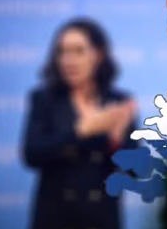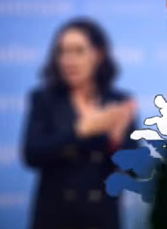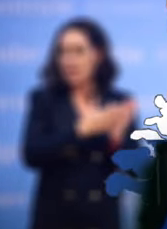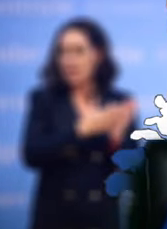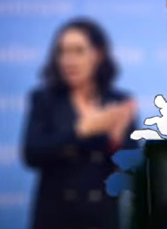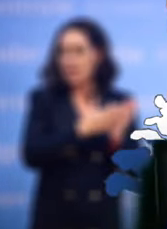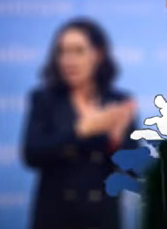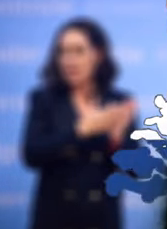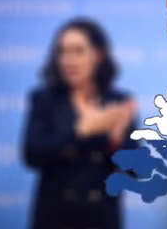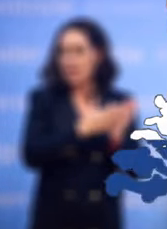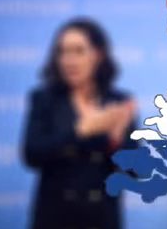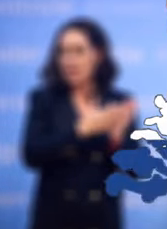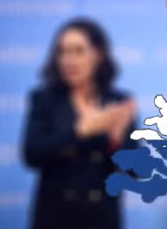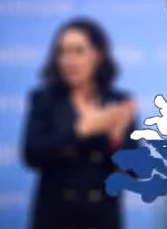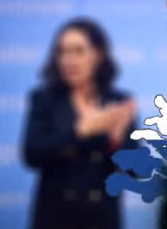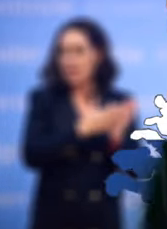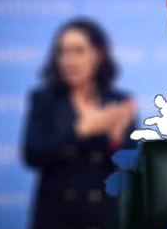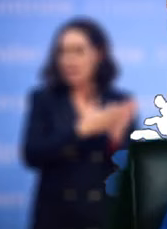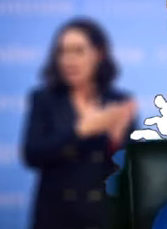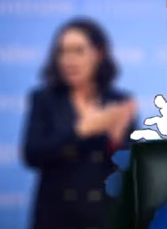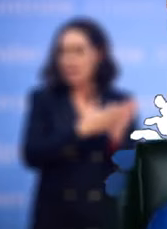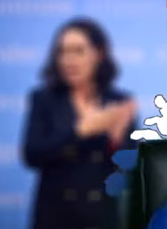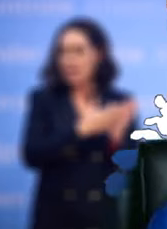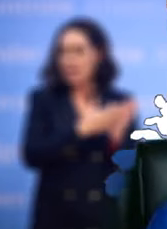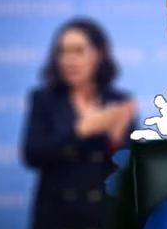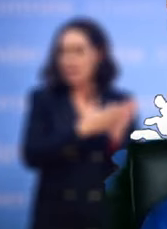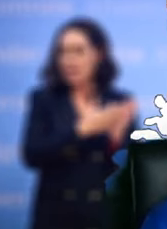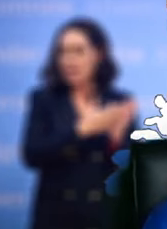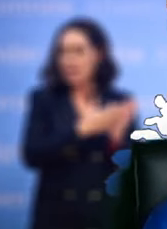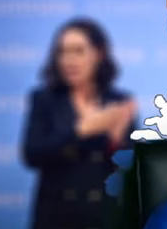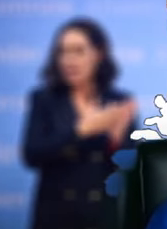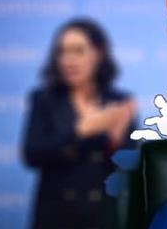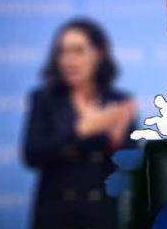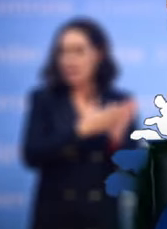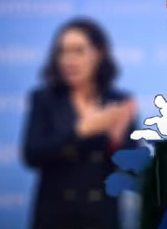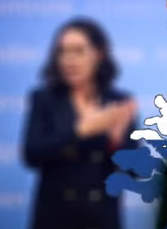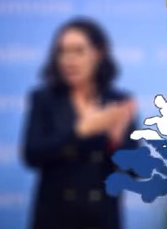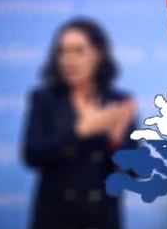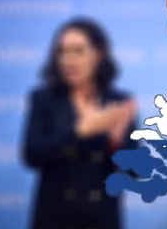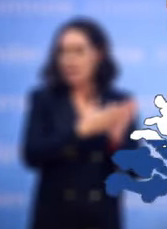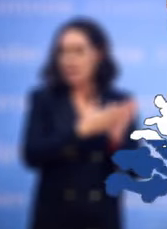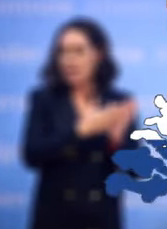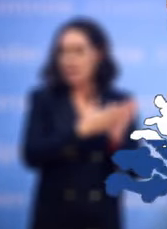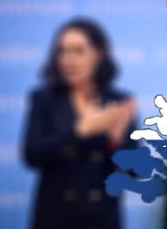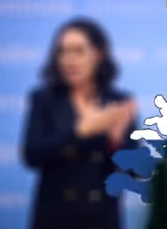Ja, natuurlijk, dus een werk, dat snap ik volkomen. Maar aan de ene kant is het